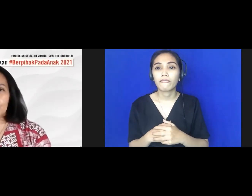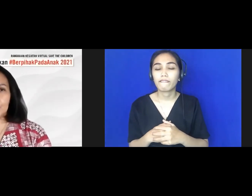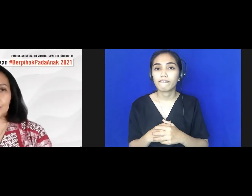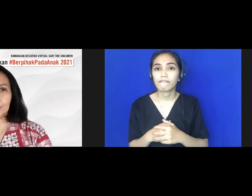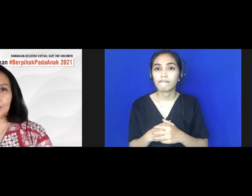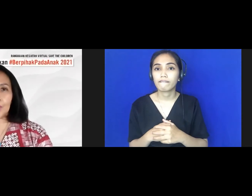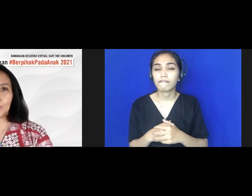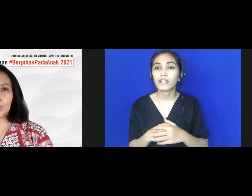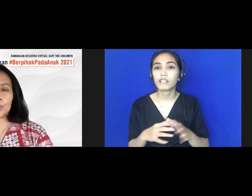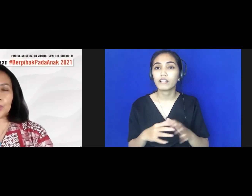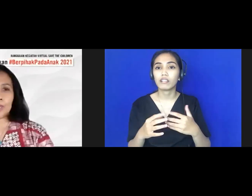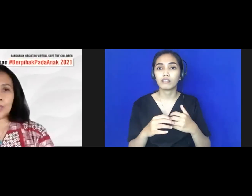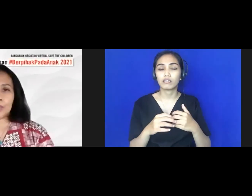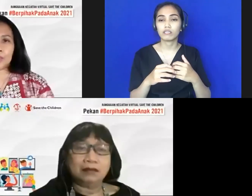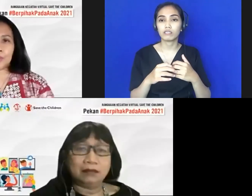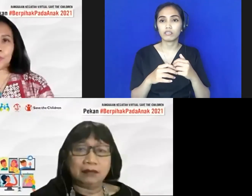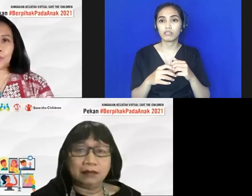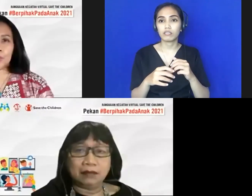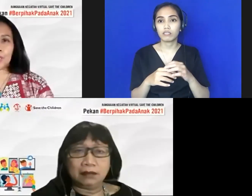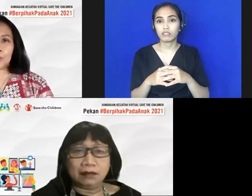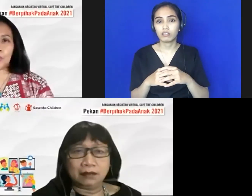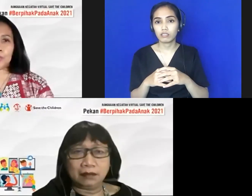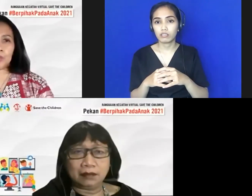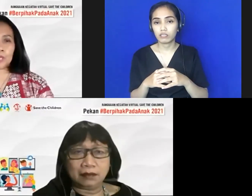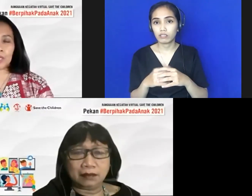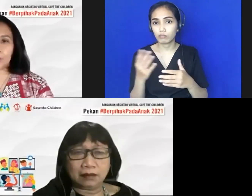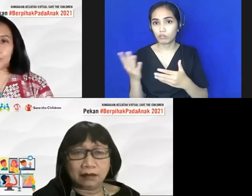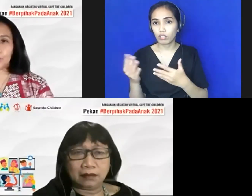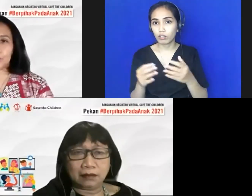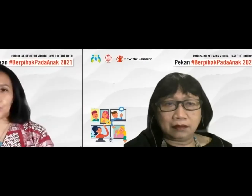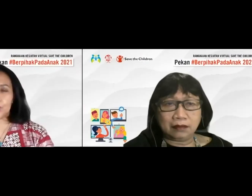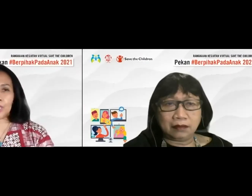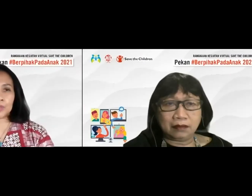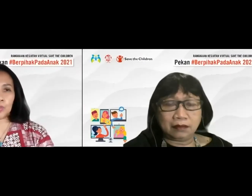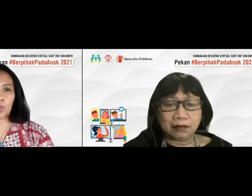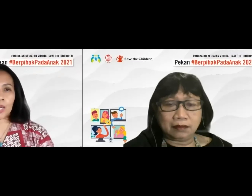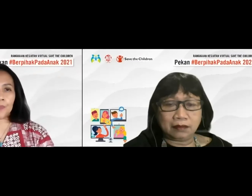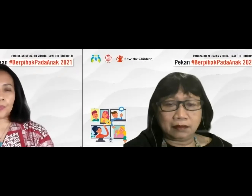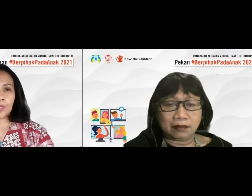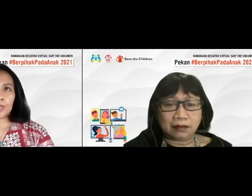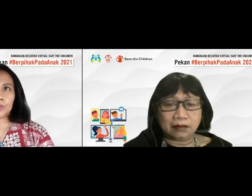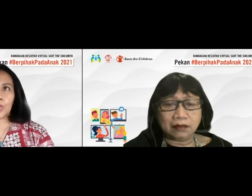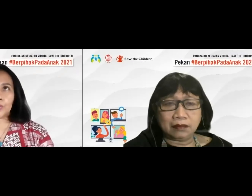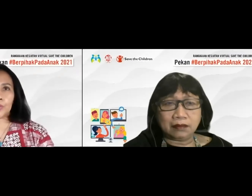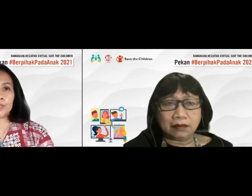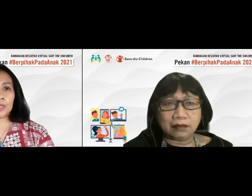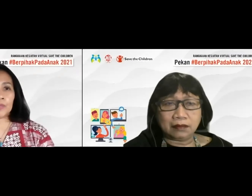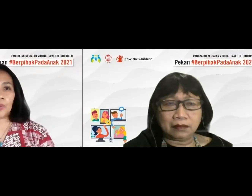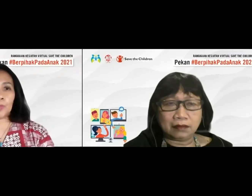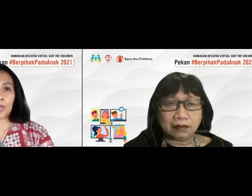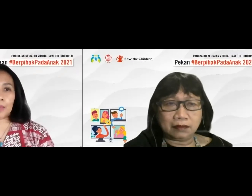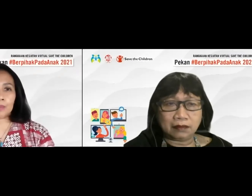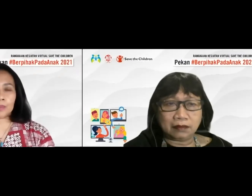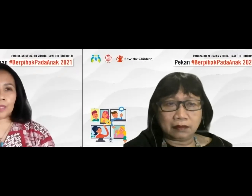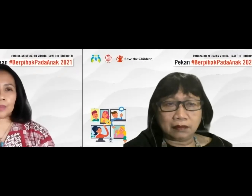Civil Society Network. Mungkin bagi yang belum tahu, Scaling Up Nutrition itu adalah suatu